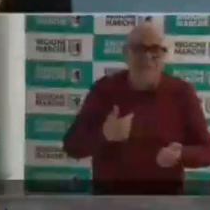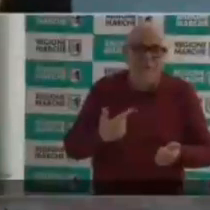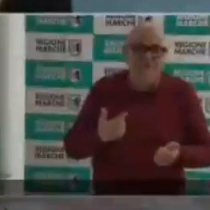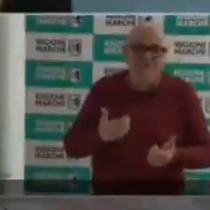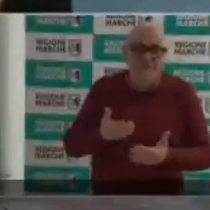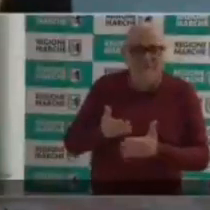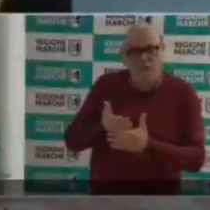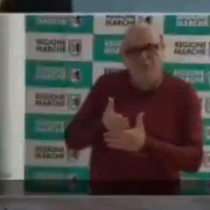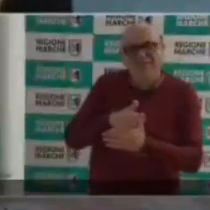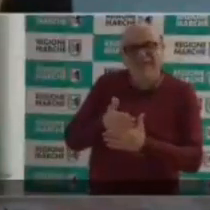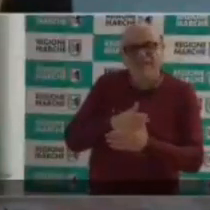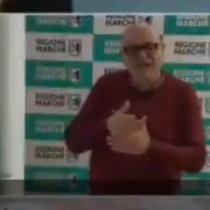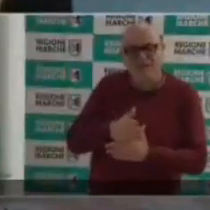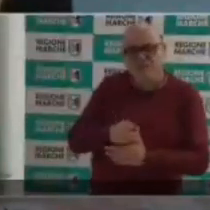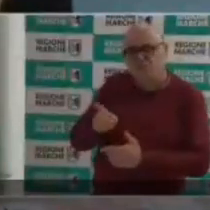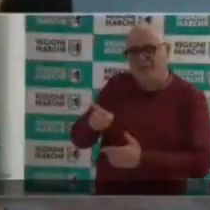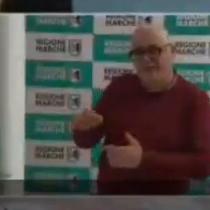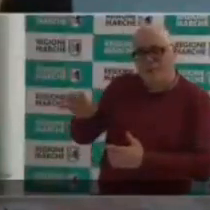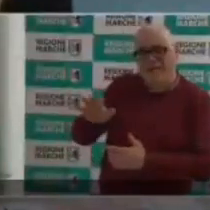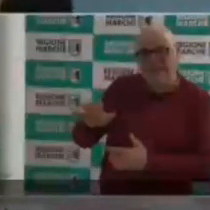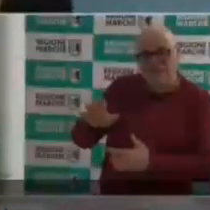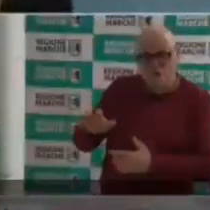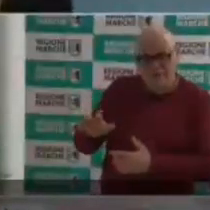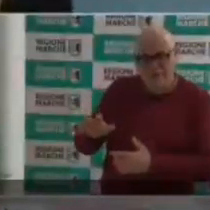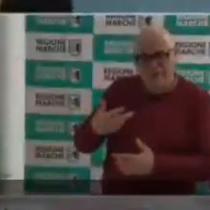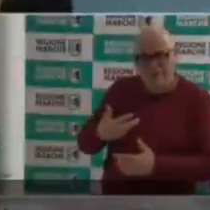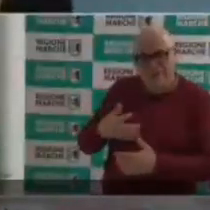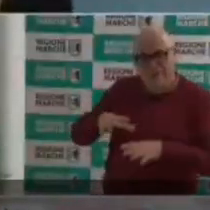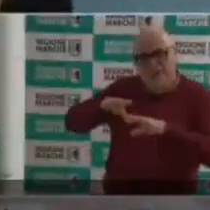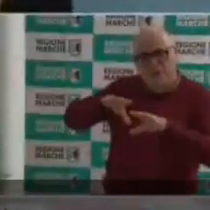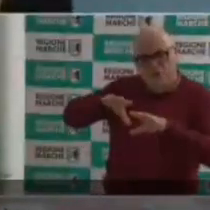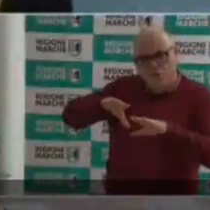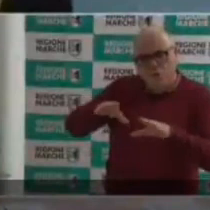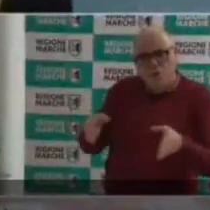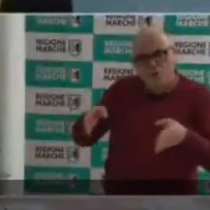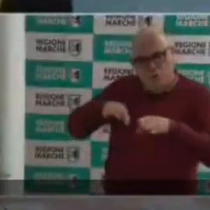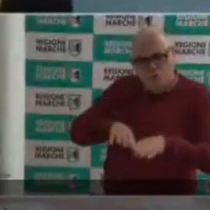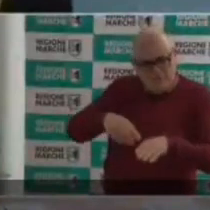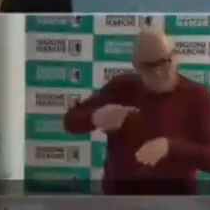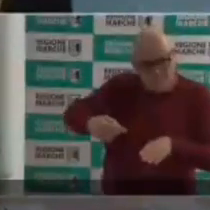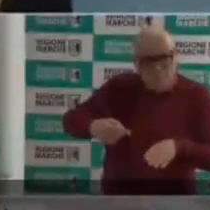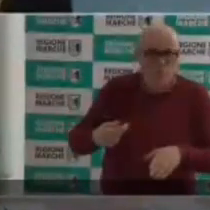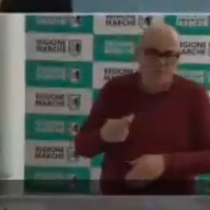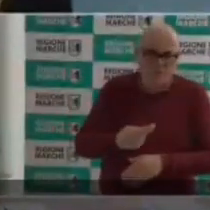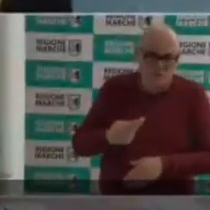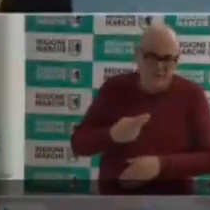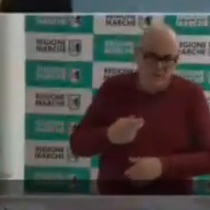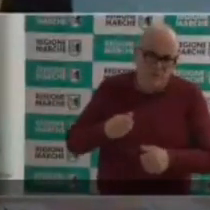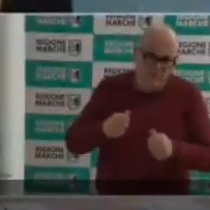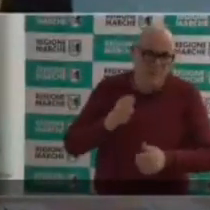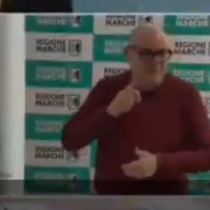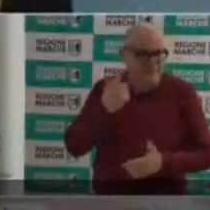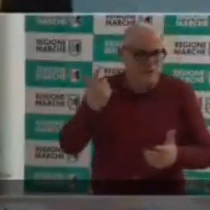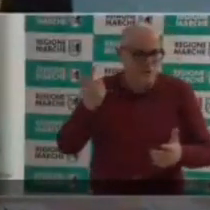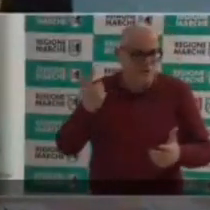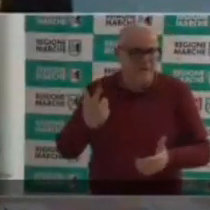per quella che è la rendicontazione, per chiudere il progetto nella maniera migliore. Siamo in un'epoca